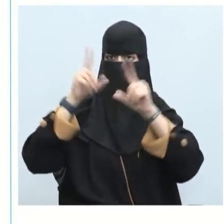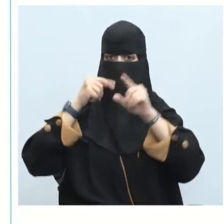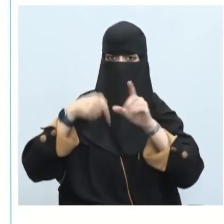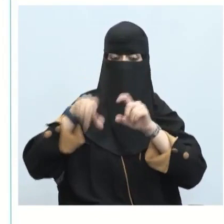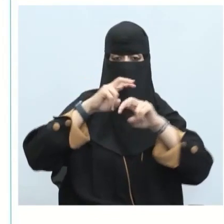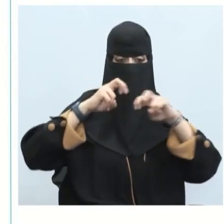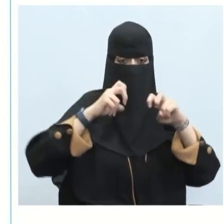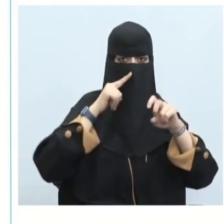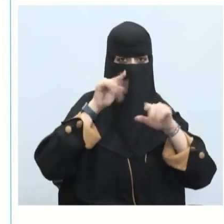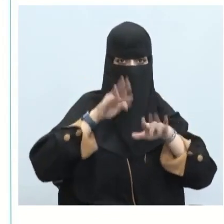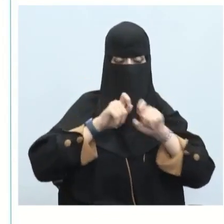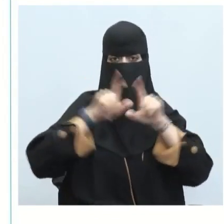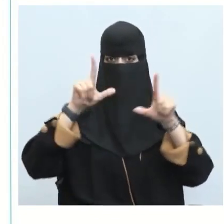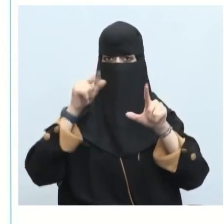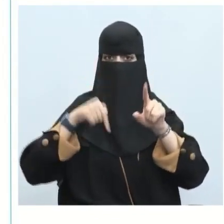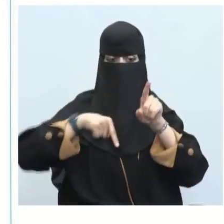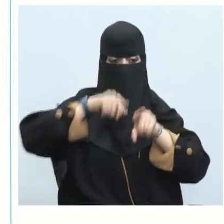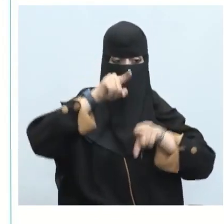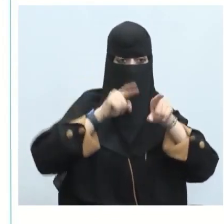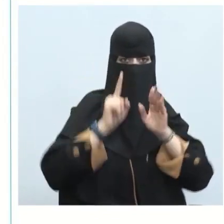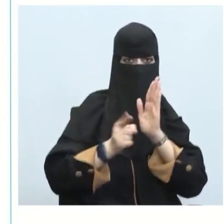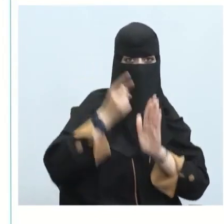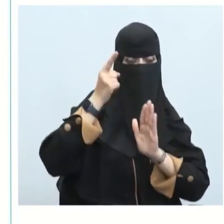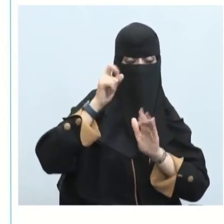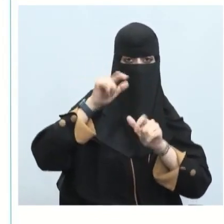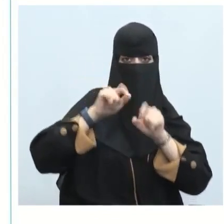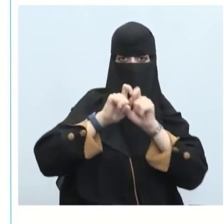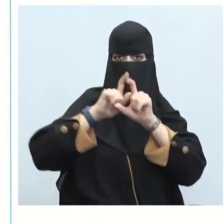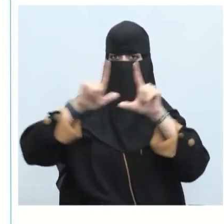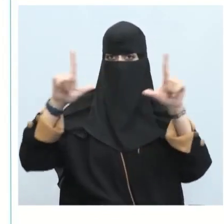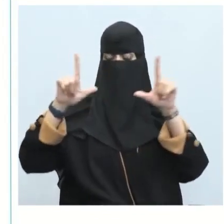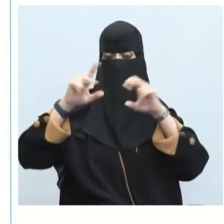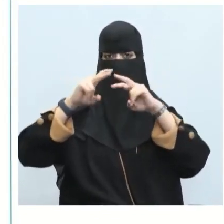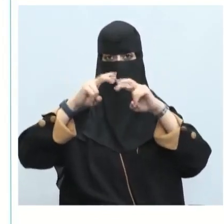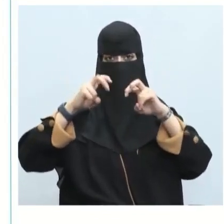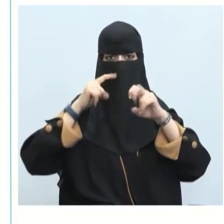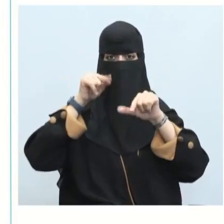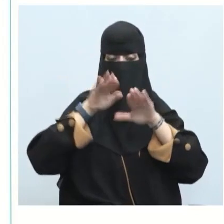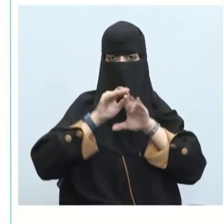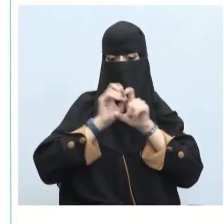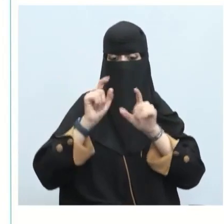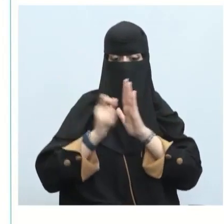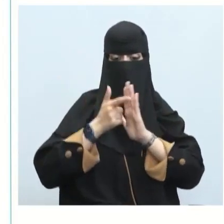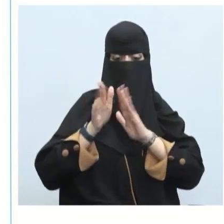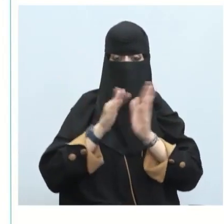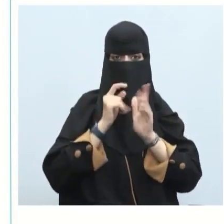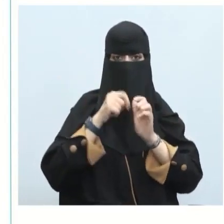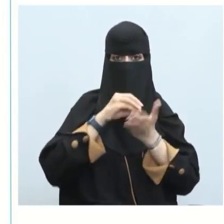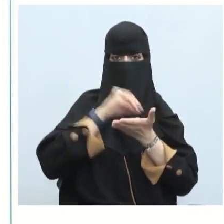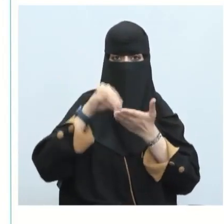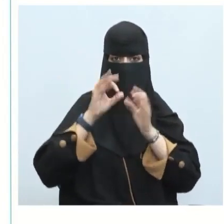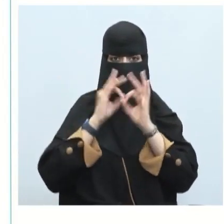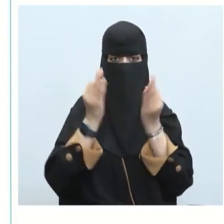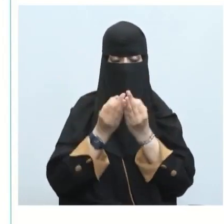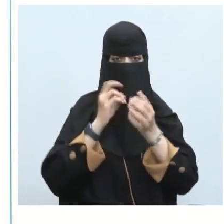محركات البحث اذا يقاس اولا درجه ظهور الموقع على محركات البحث ووسائل